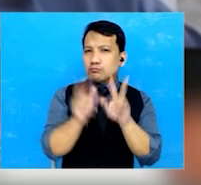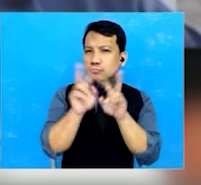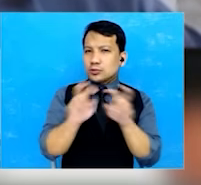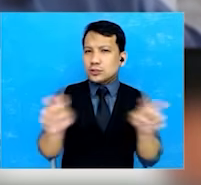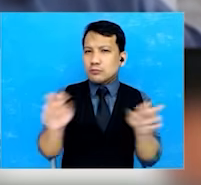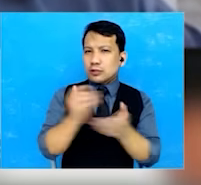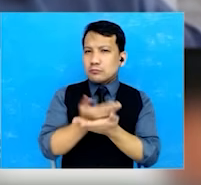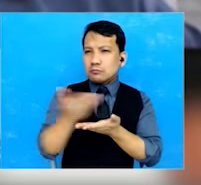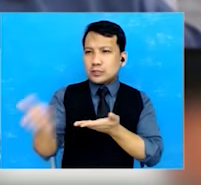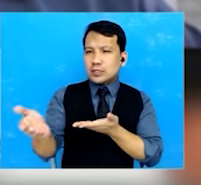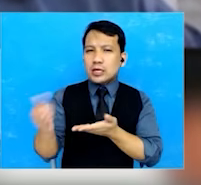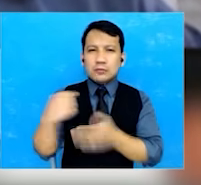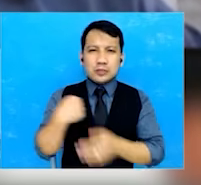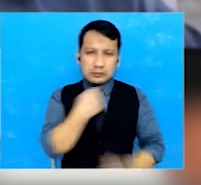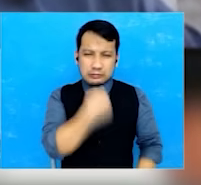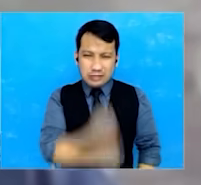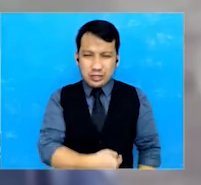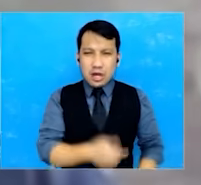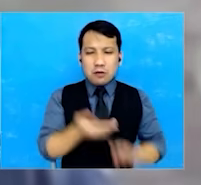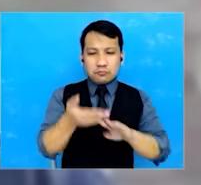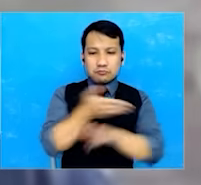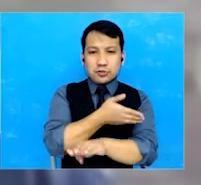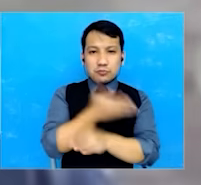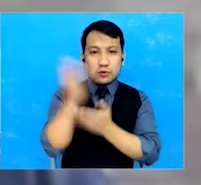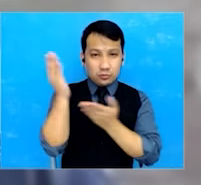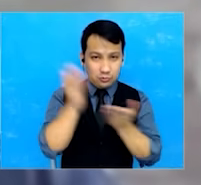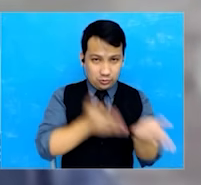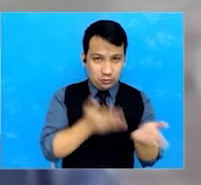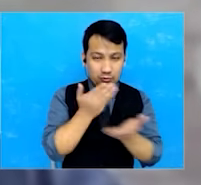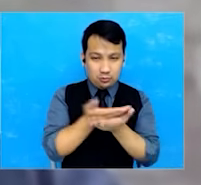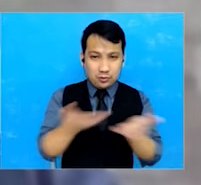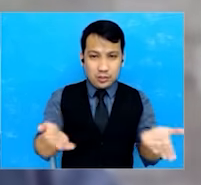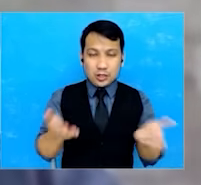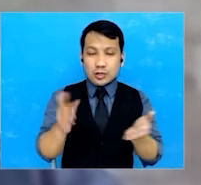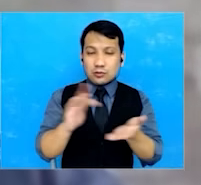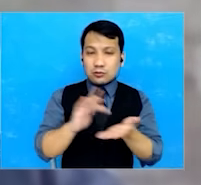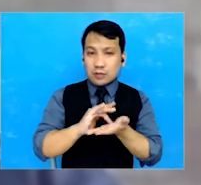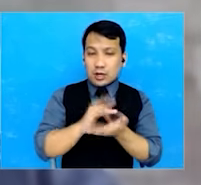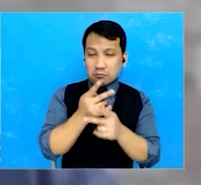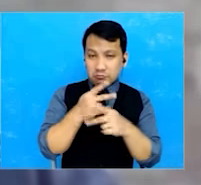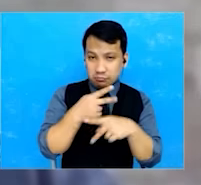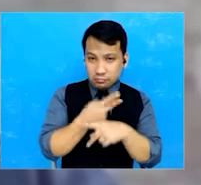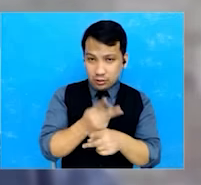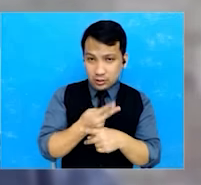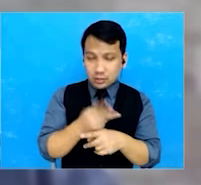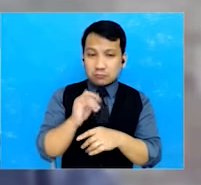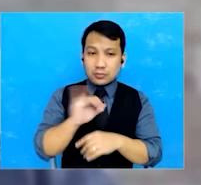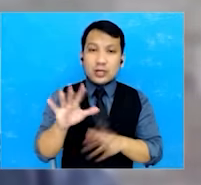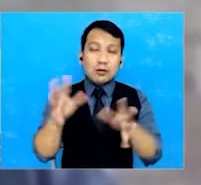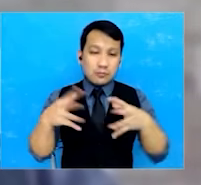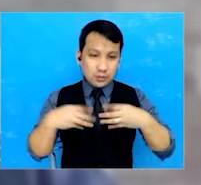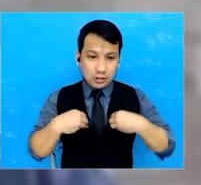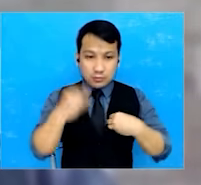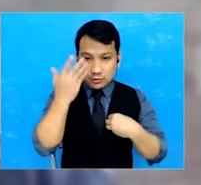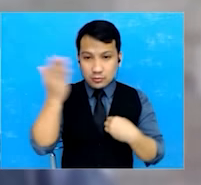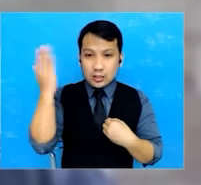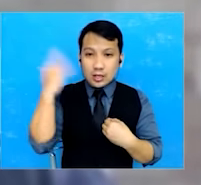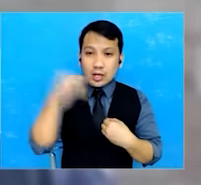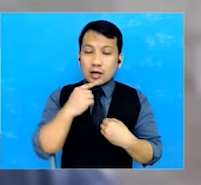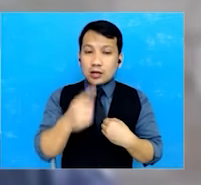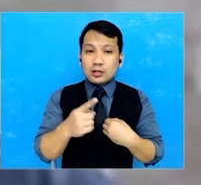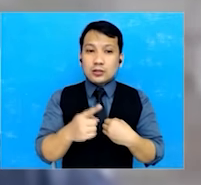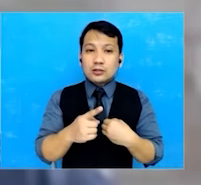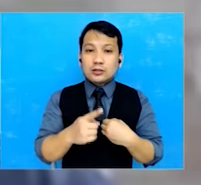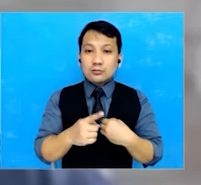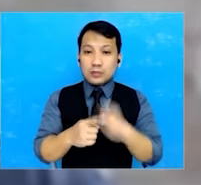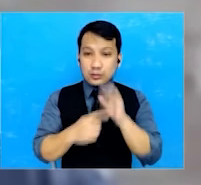sa China bago pa dumating sa bansa ang mga produkto. Bagay na inamin ng dating opisyal na